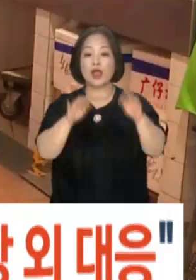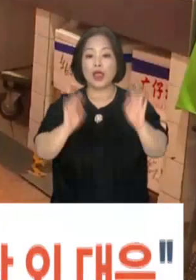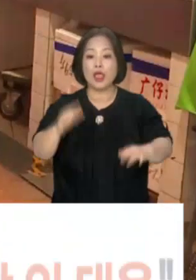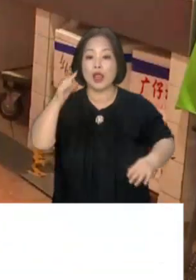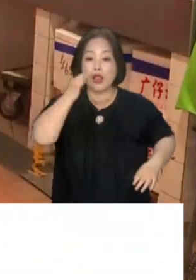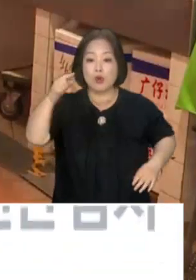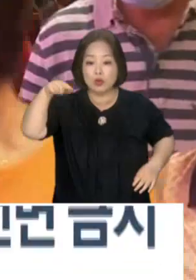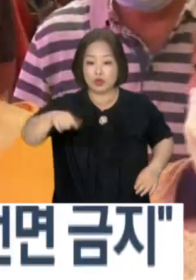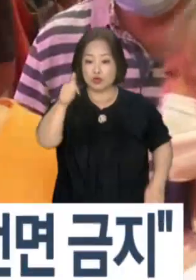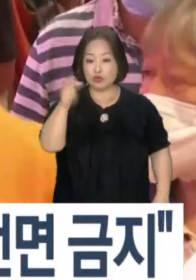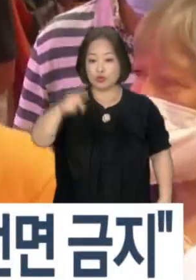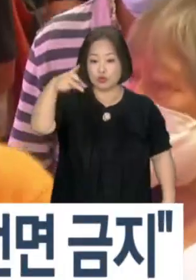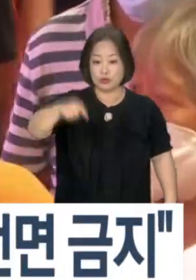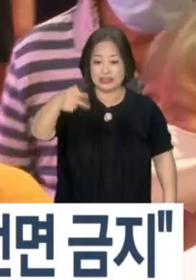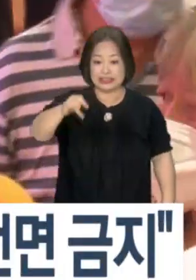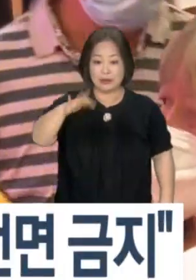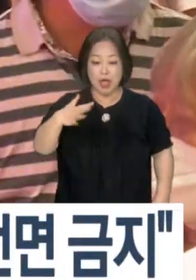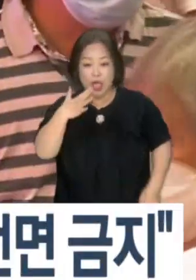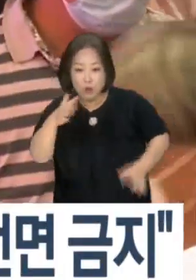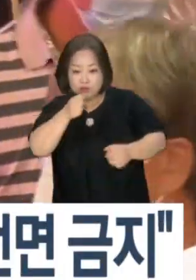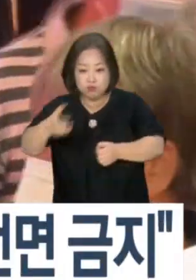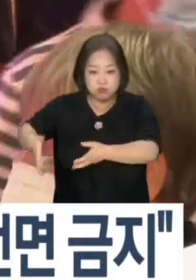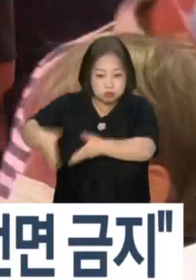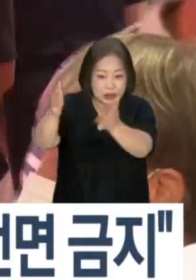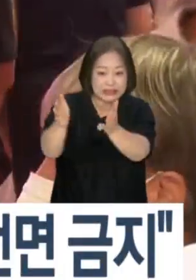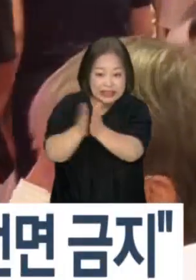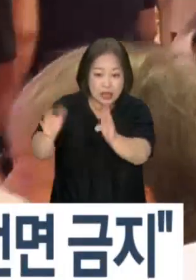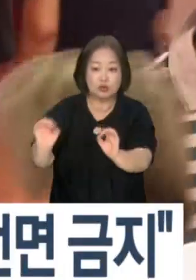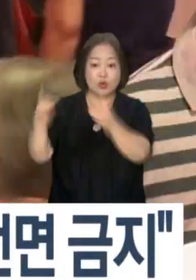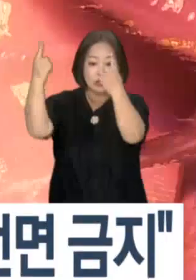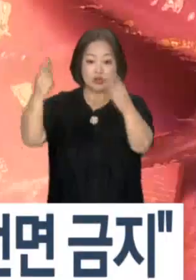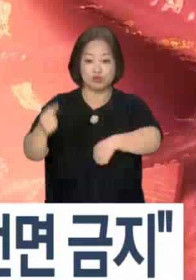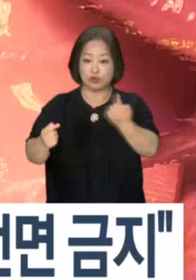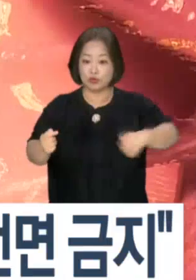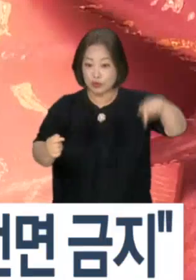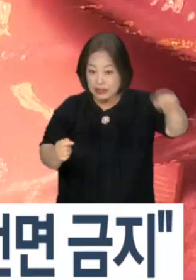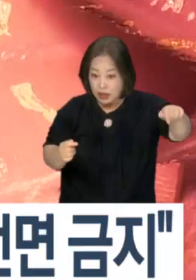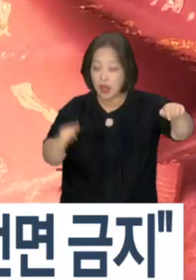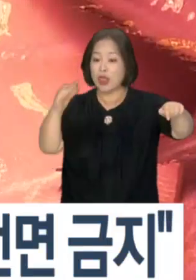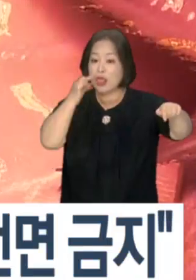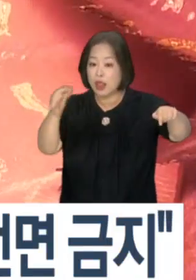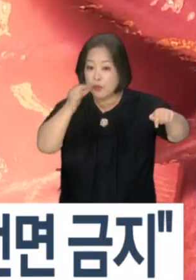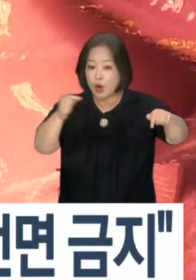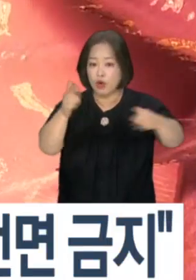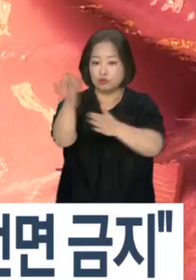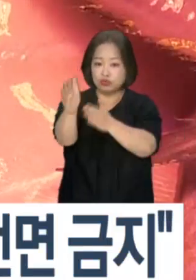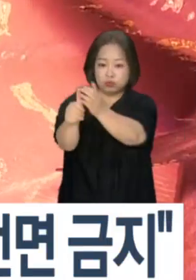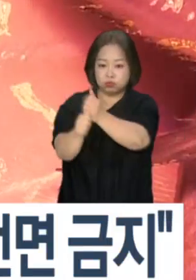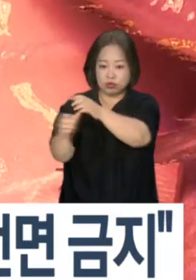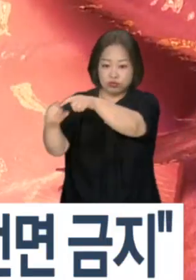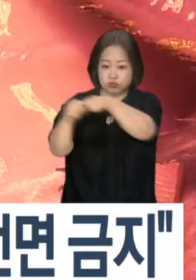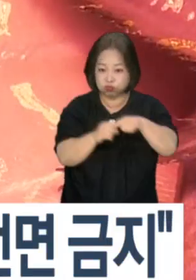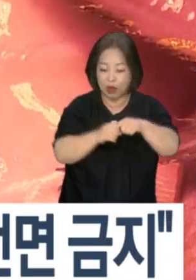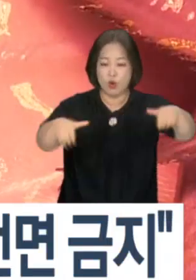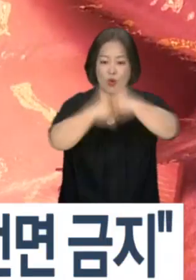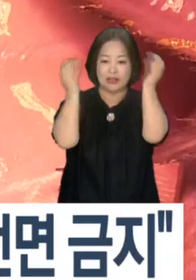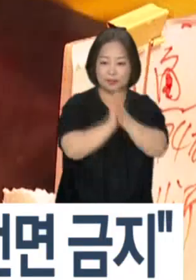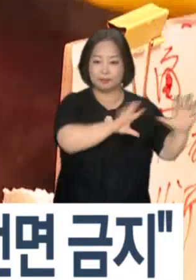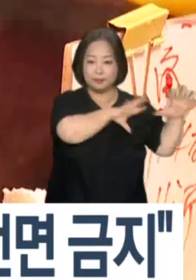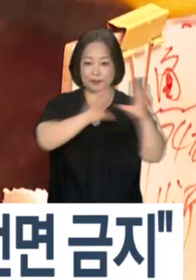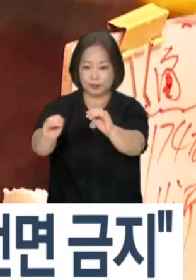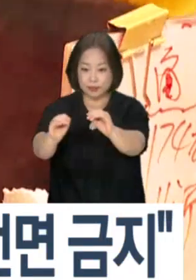일본이 후쿠시마 오염수 해양 방류를 시작하자마자 중국은 일본산 수산물 수입을 전면